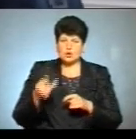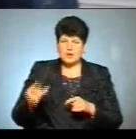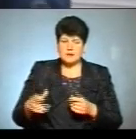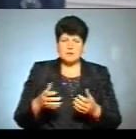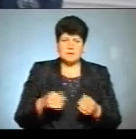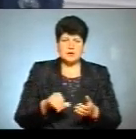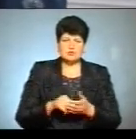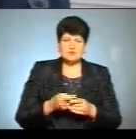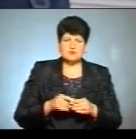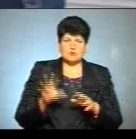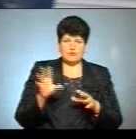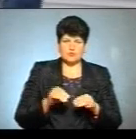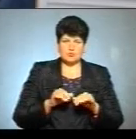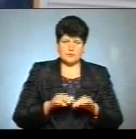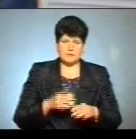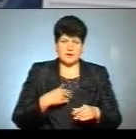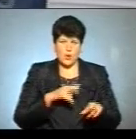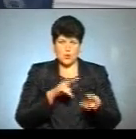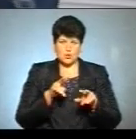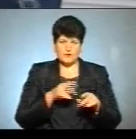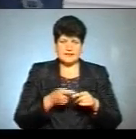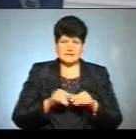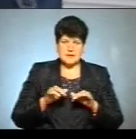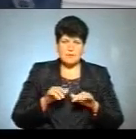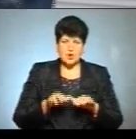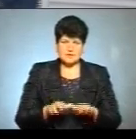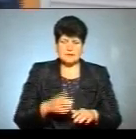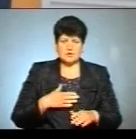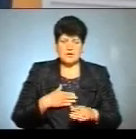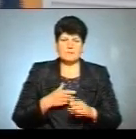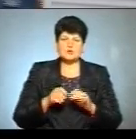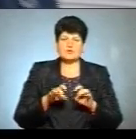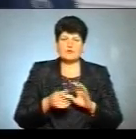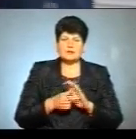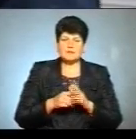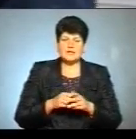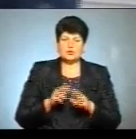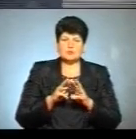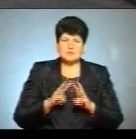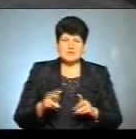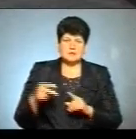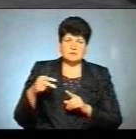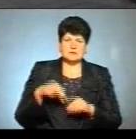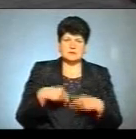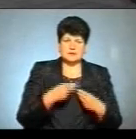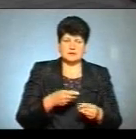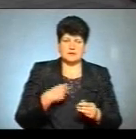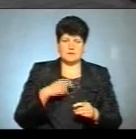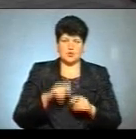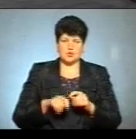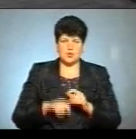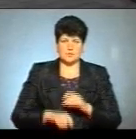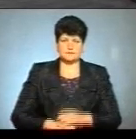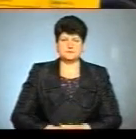участь в цьому процесі. Ми контролювали фактично цей процес, бо тому що на нас постановою Кабінету міністрів покладено цей контроль. Ірина Терлюк,